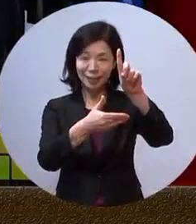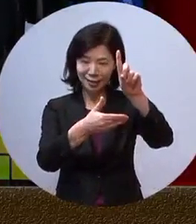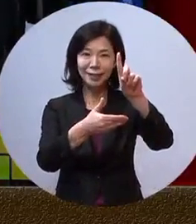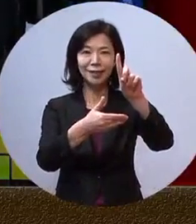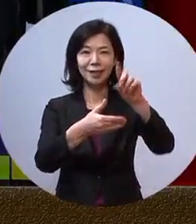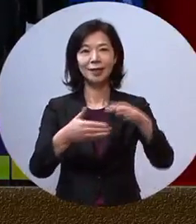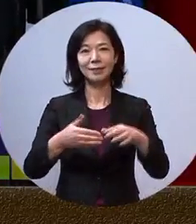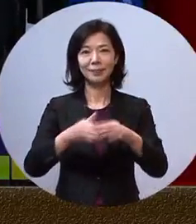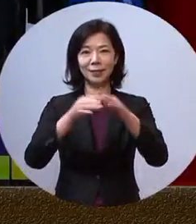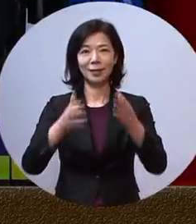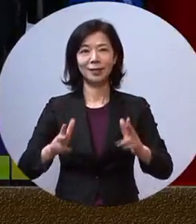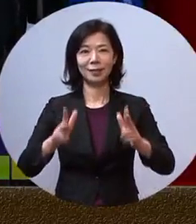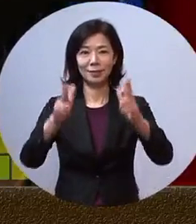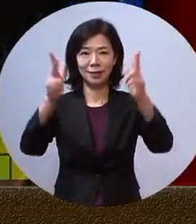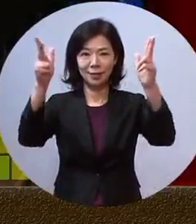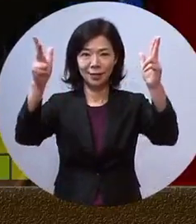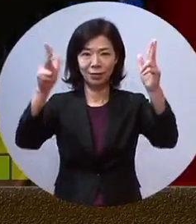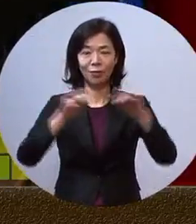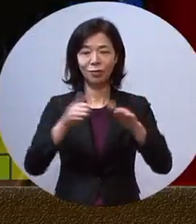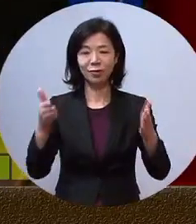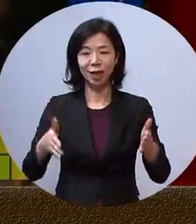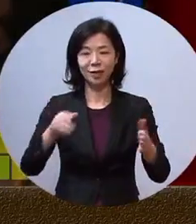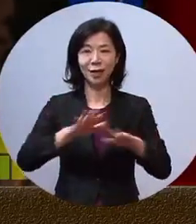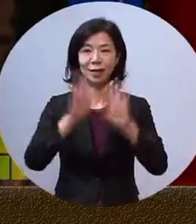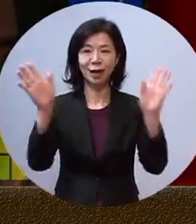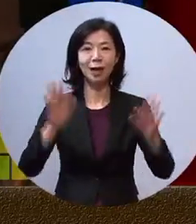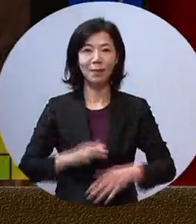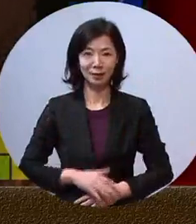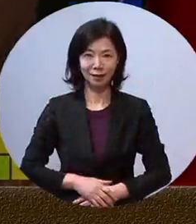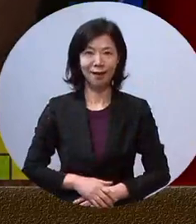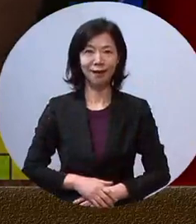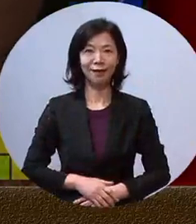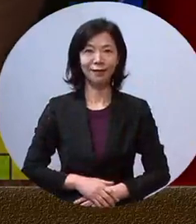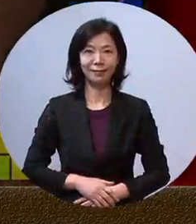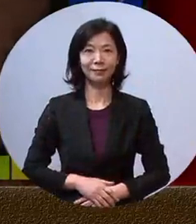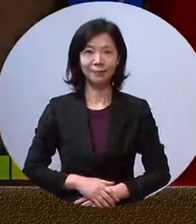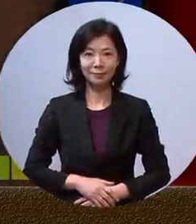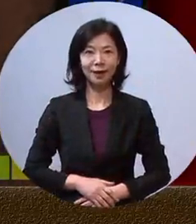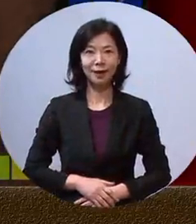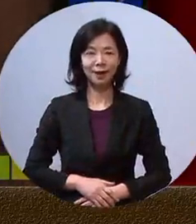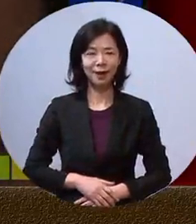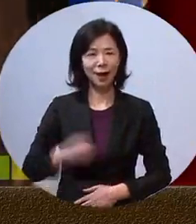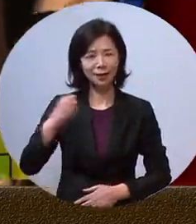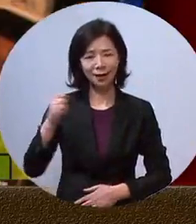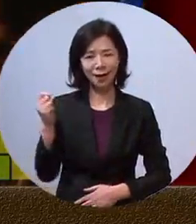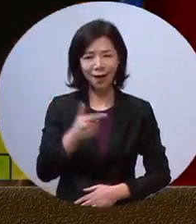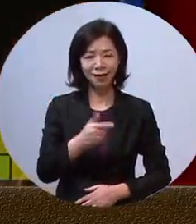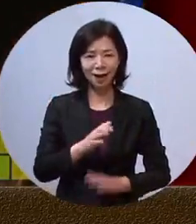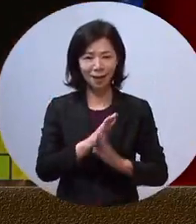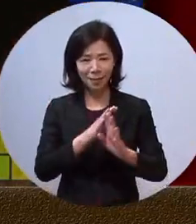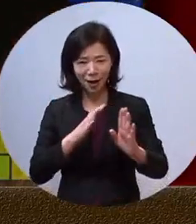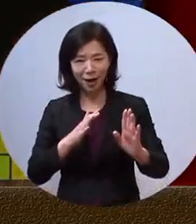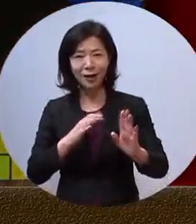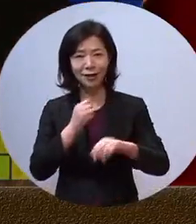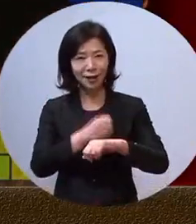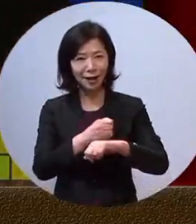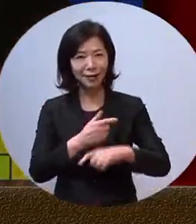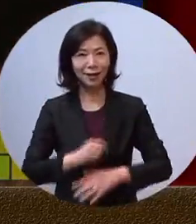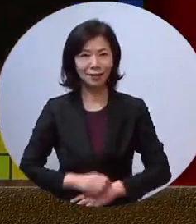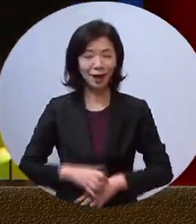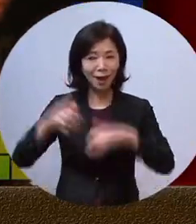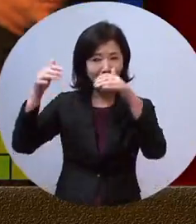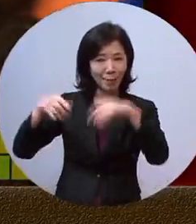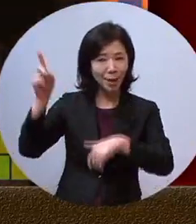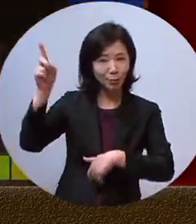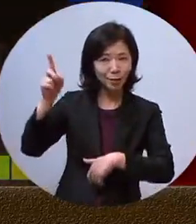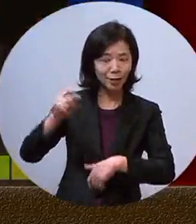ました。 朝早くからね、並んでらっしゃったって。 雨の時みんなどうなってたの？ どうしてたんですか？ ここで雨